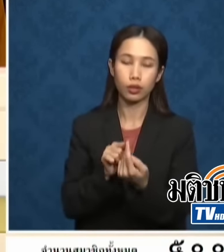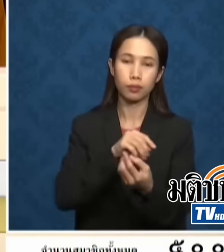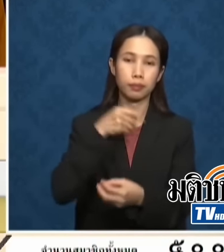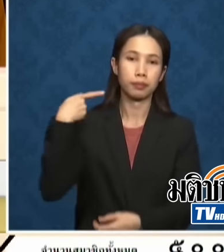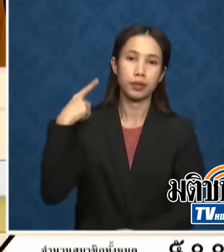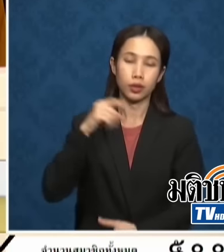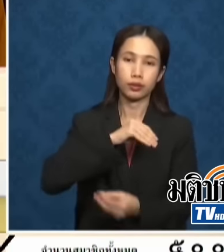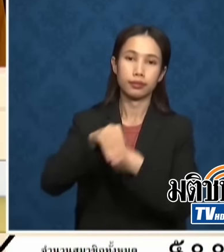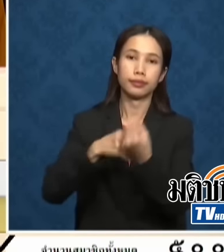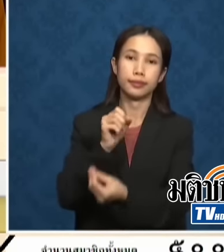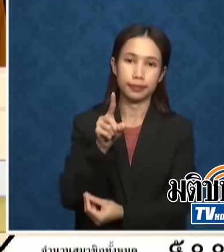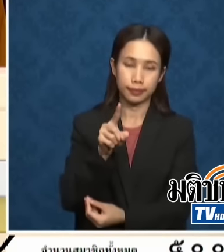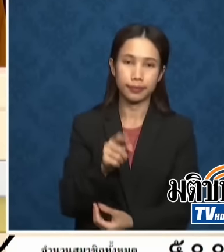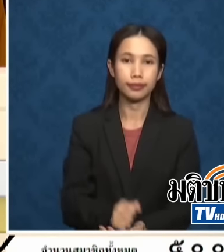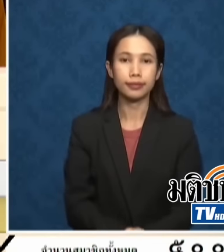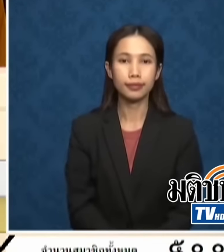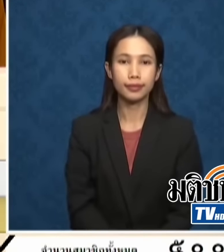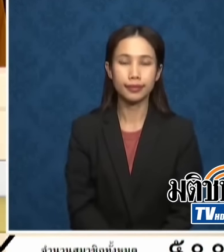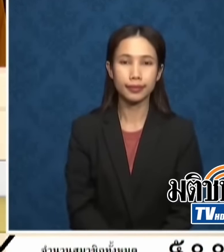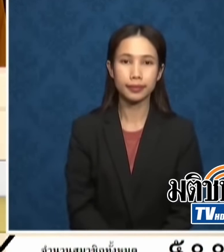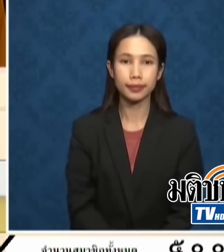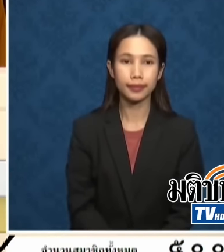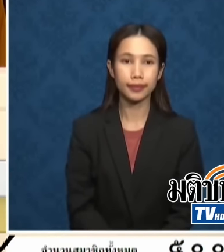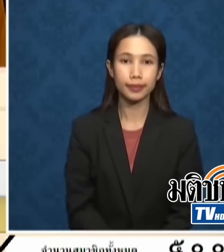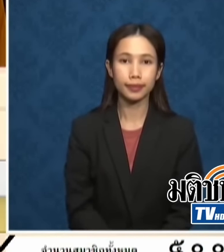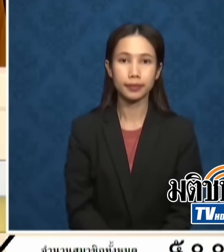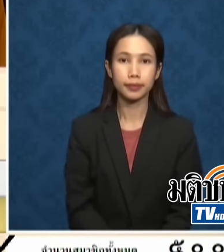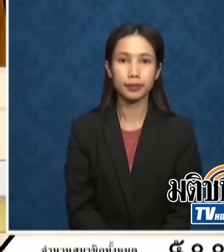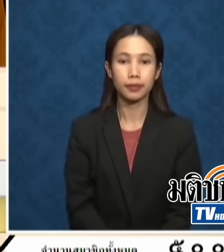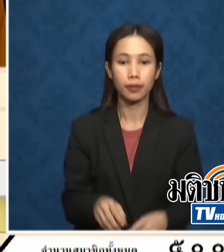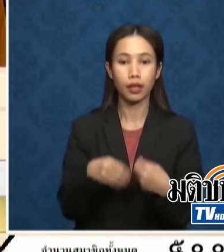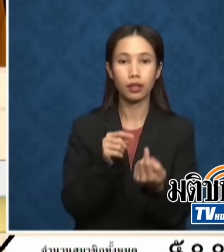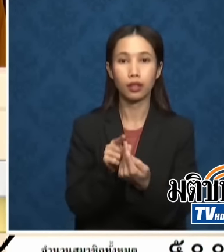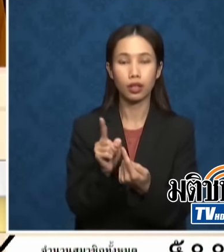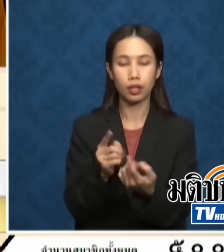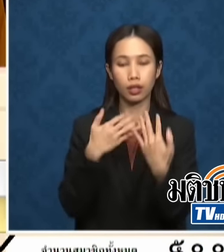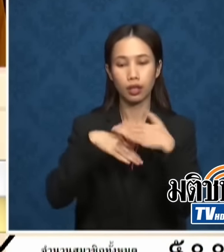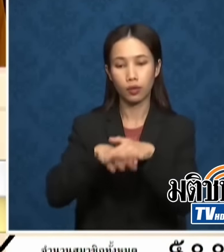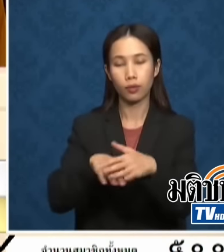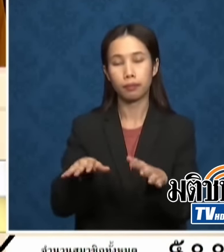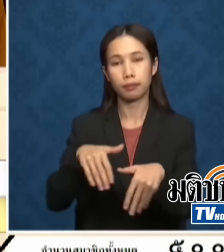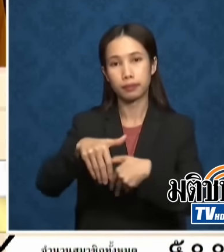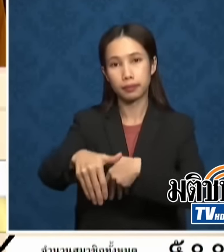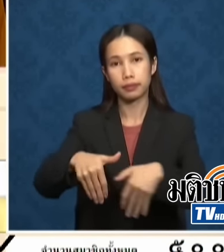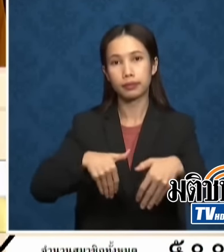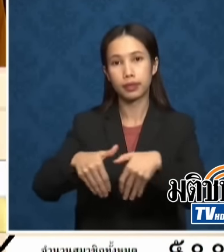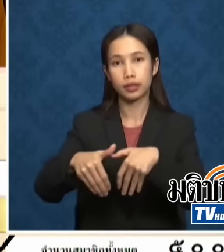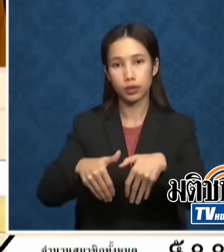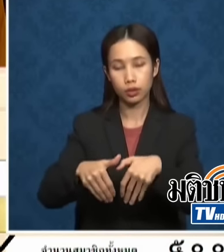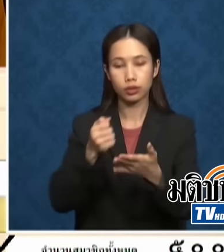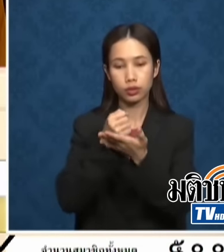ยั่งยืนรวมทั้งเป็นการสร้างการมีส่วนร่วมของพี่น้องประชาชนในการ